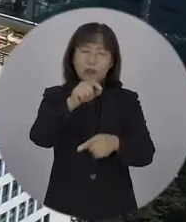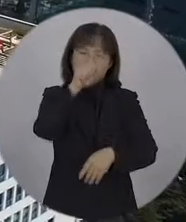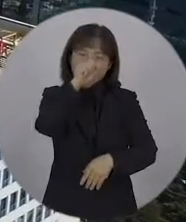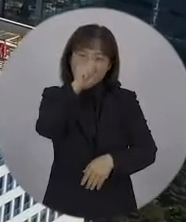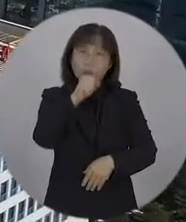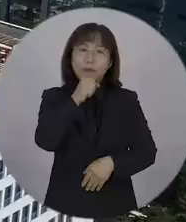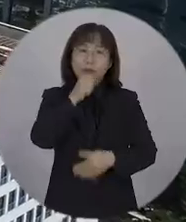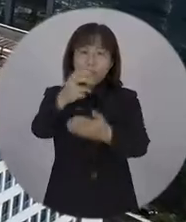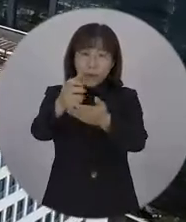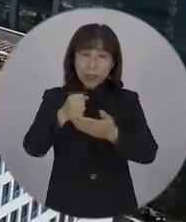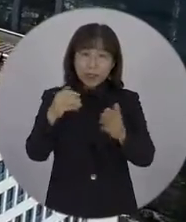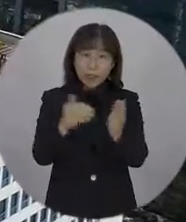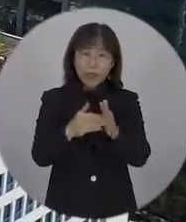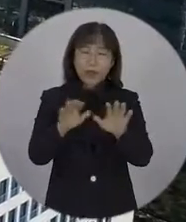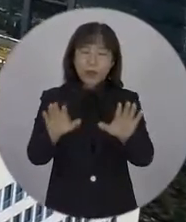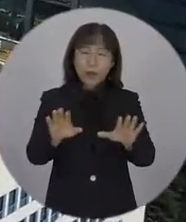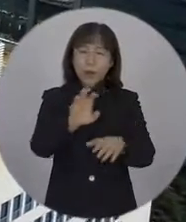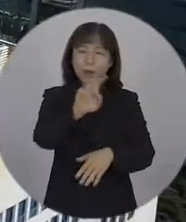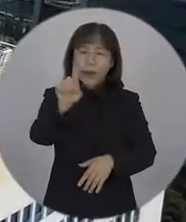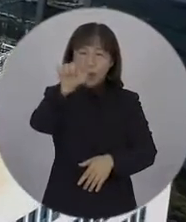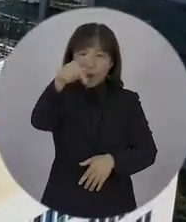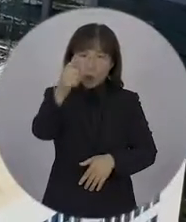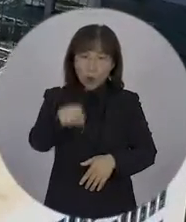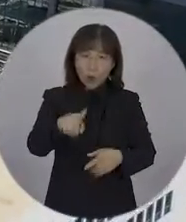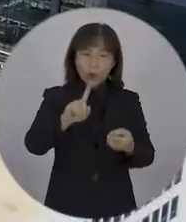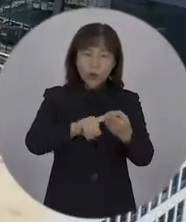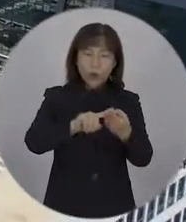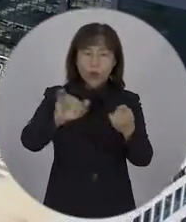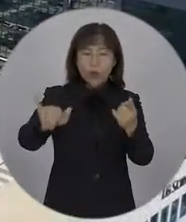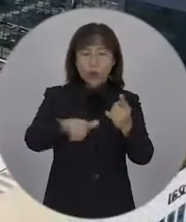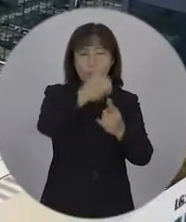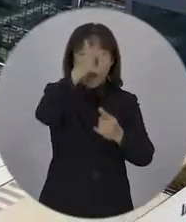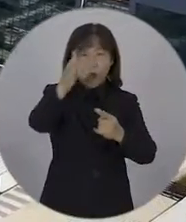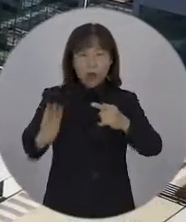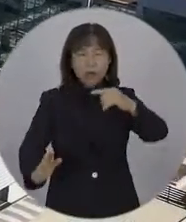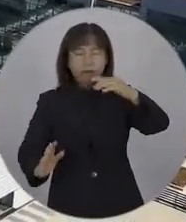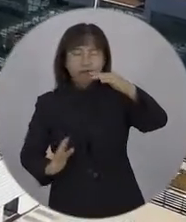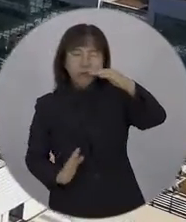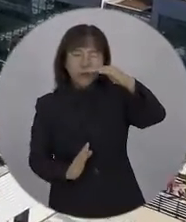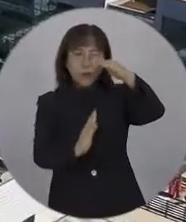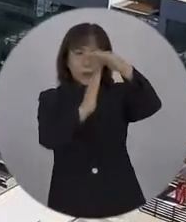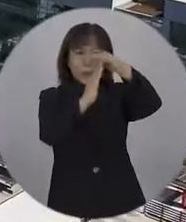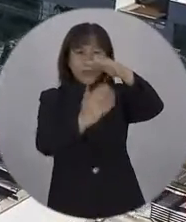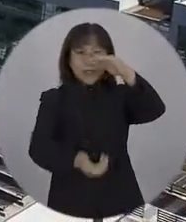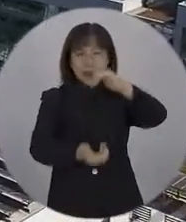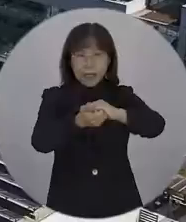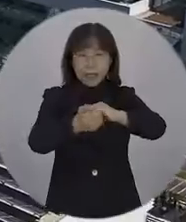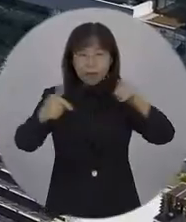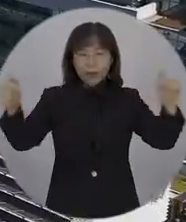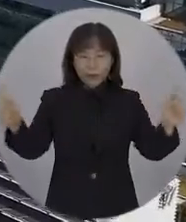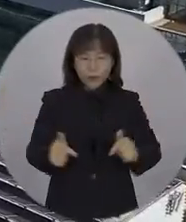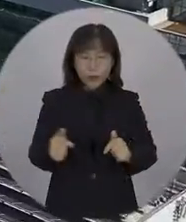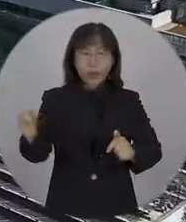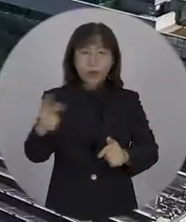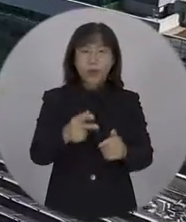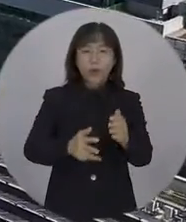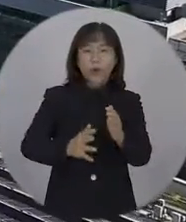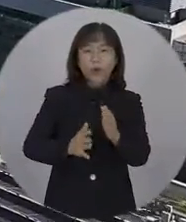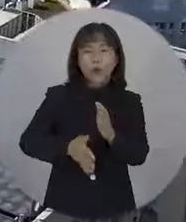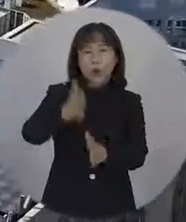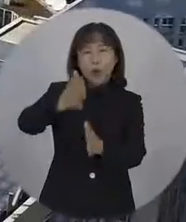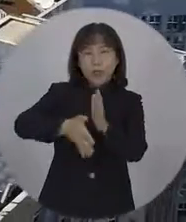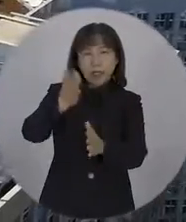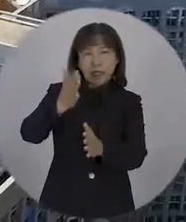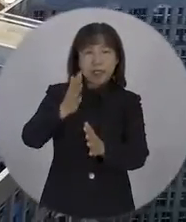강서구는 막바지에 다다른 마곡지구 개발과 가시화된 공항 고도제한 완화는 물론 도시재생 사업 활성화 등